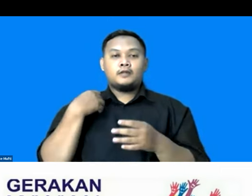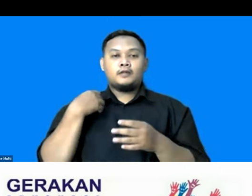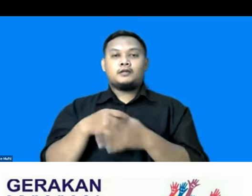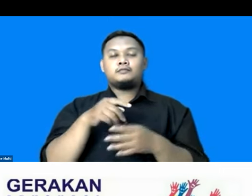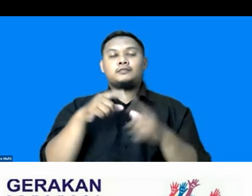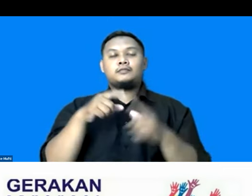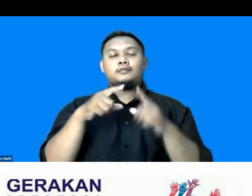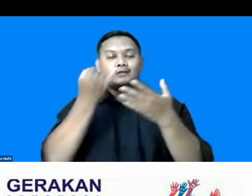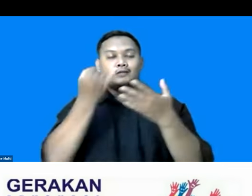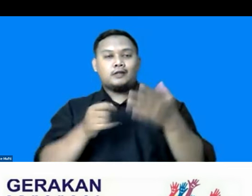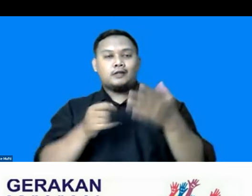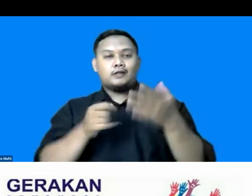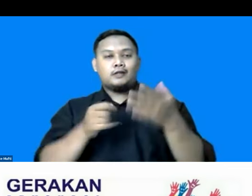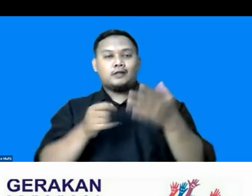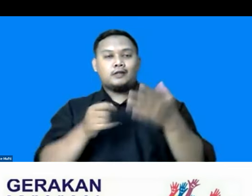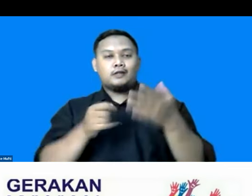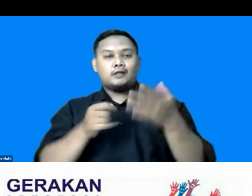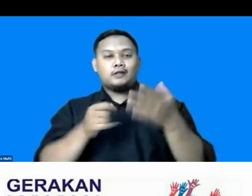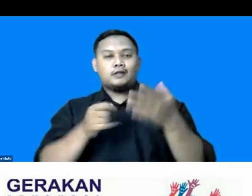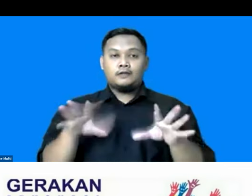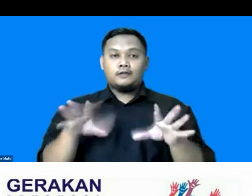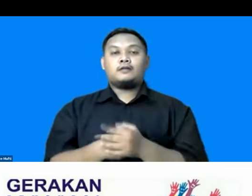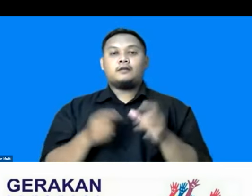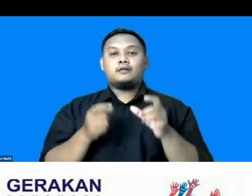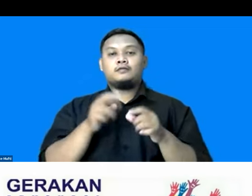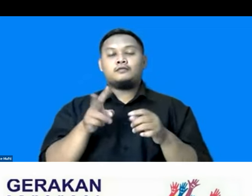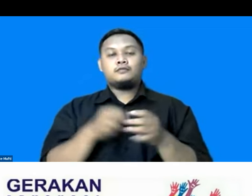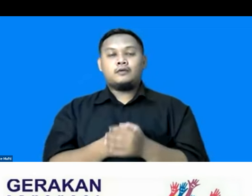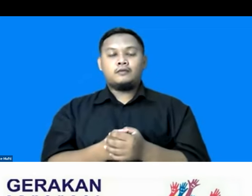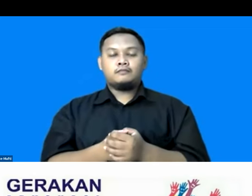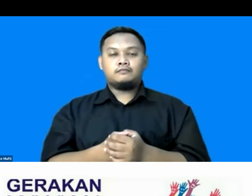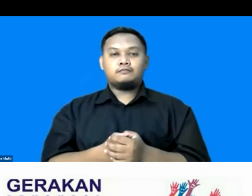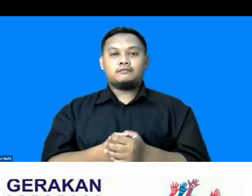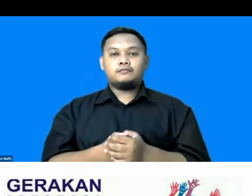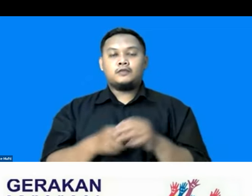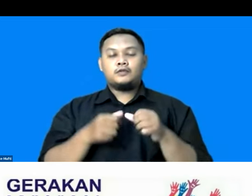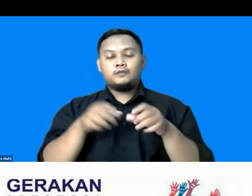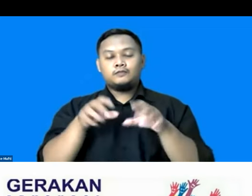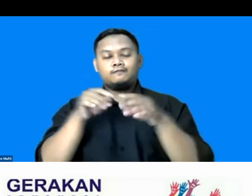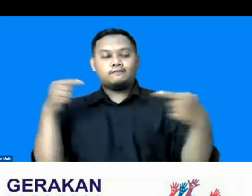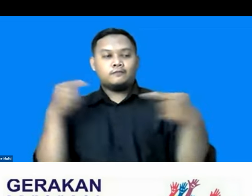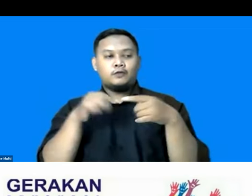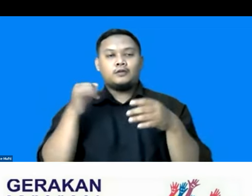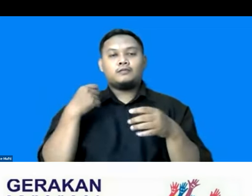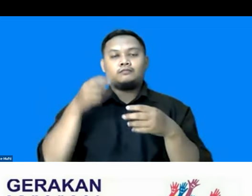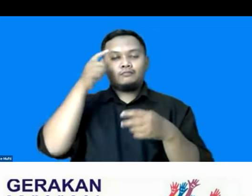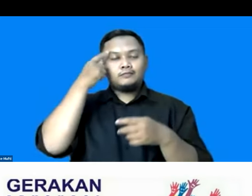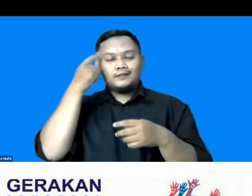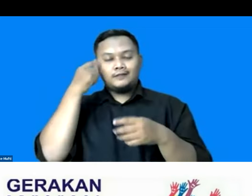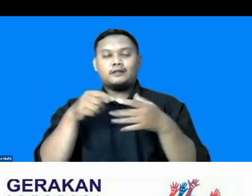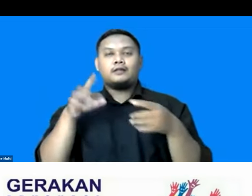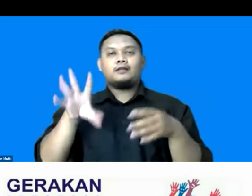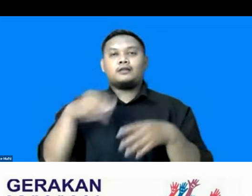Architecture Sustainability Studies pada tahun 2018 hingga 2019.